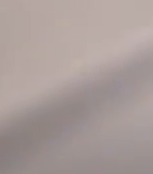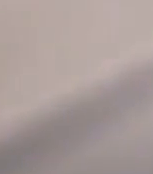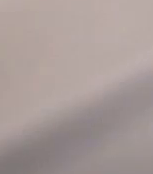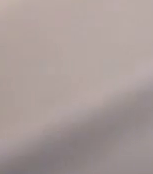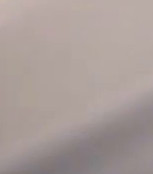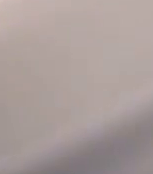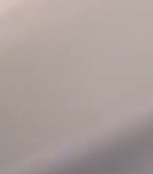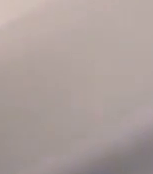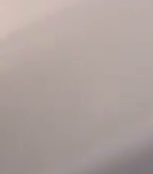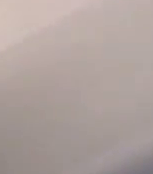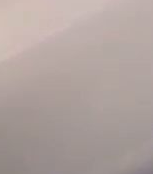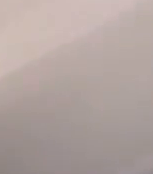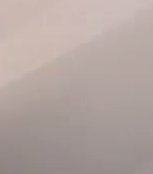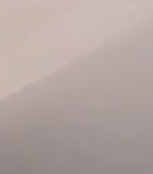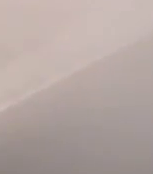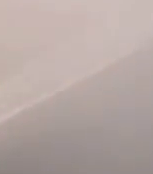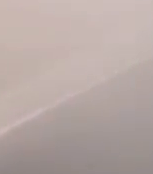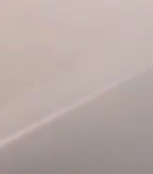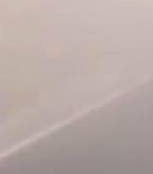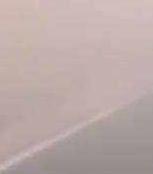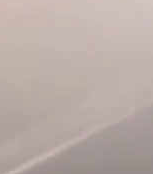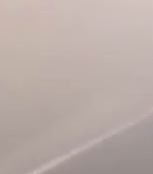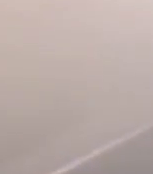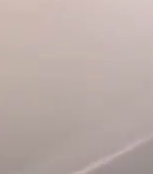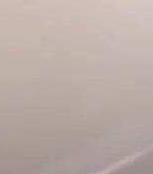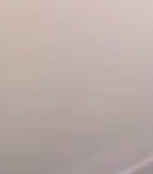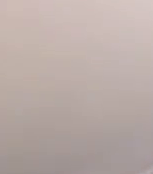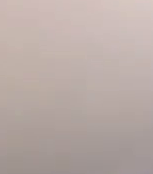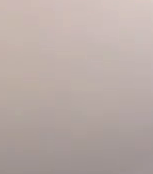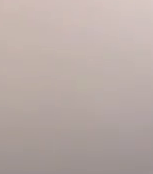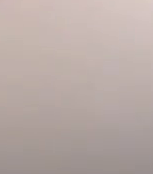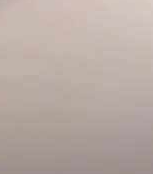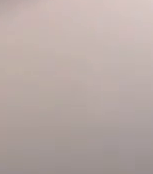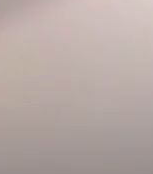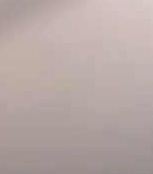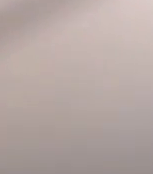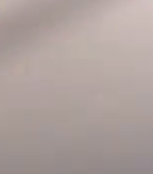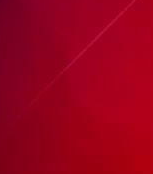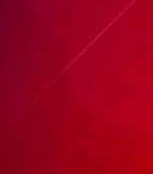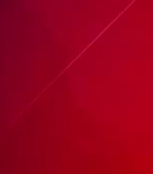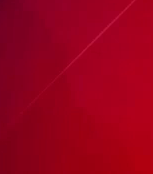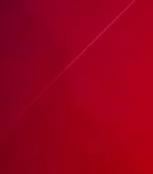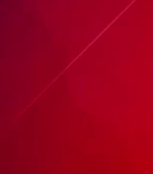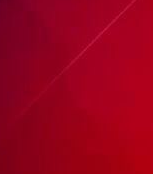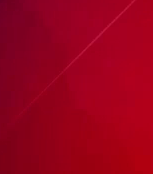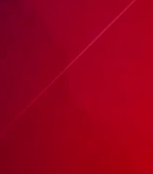TV at sa www.gmanews.tv.